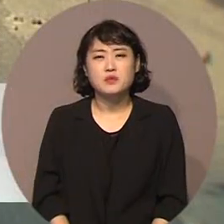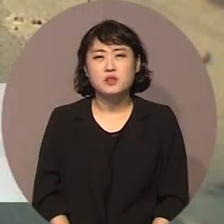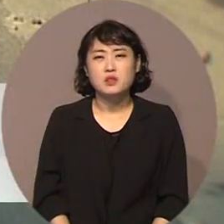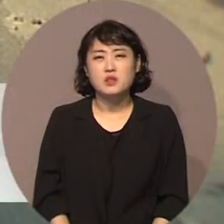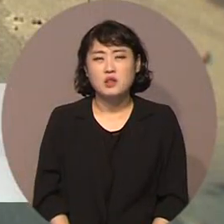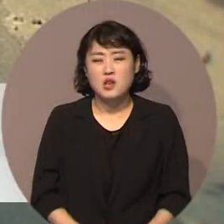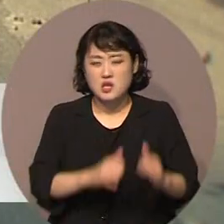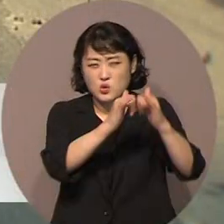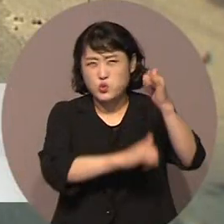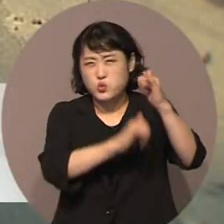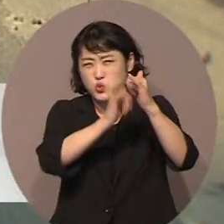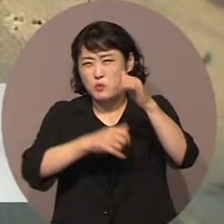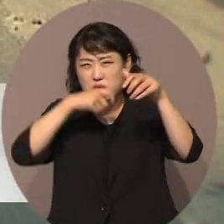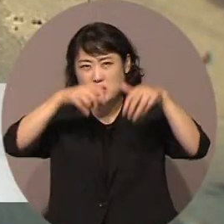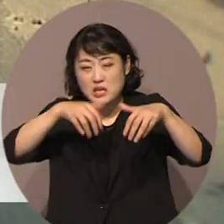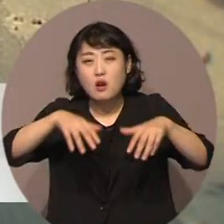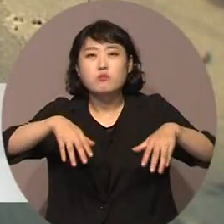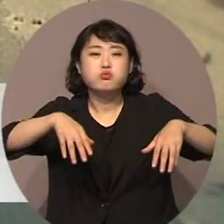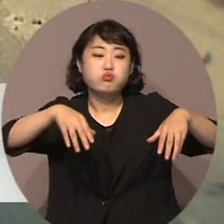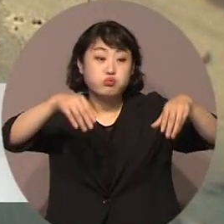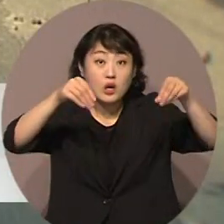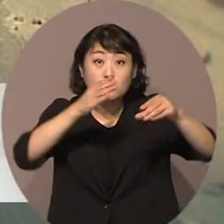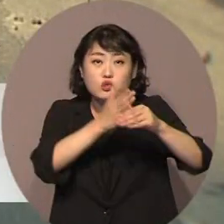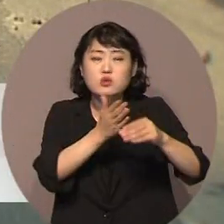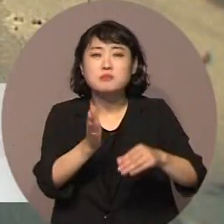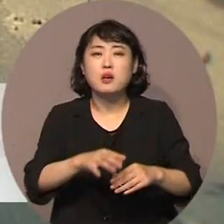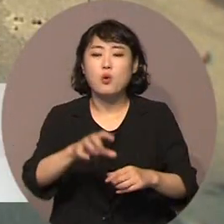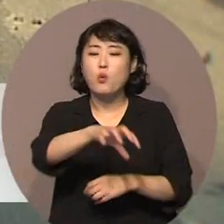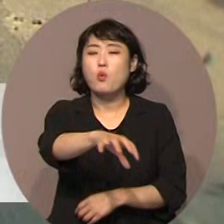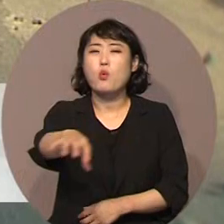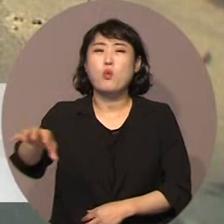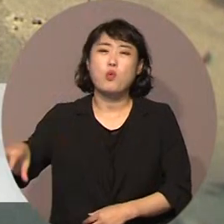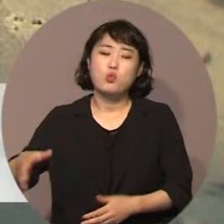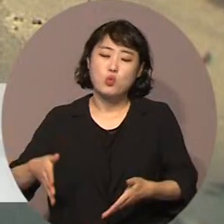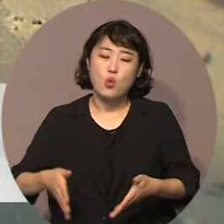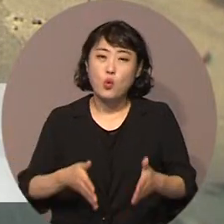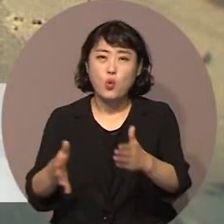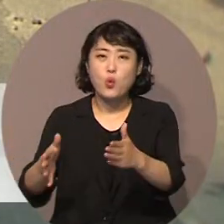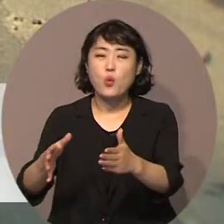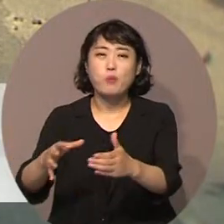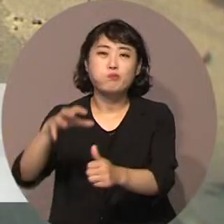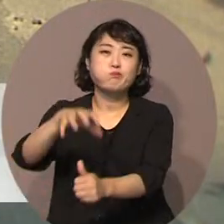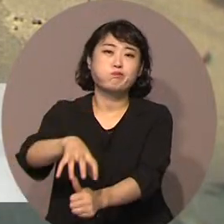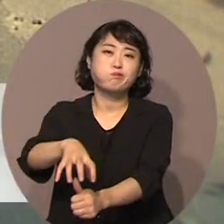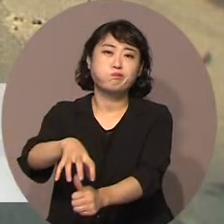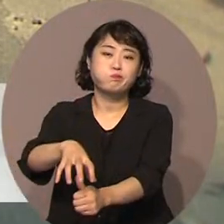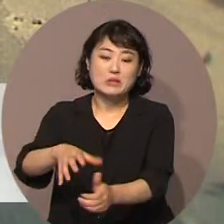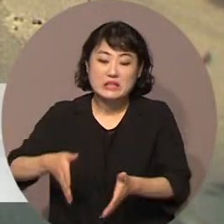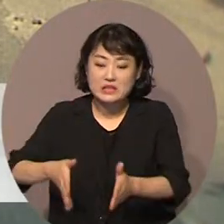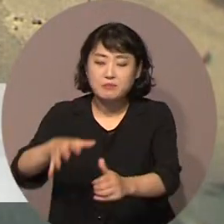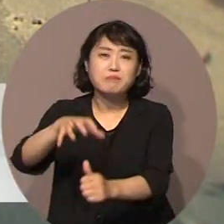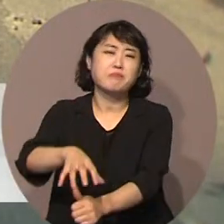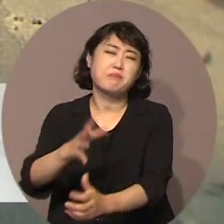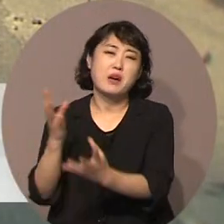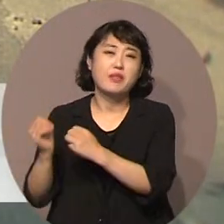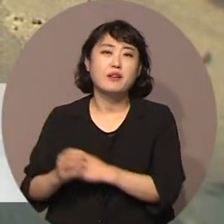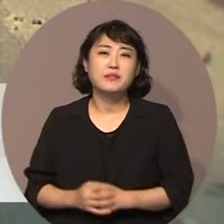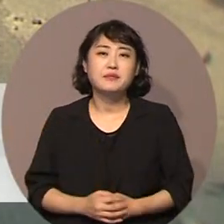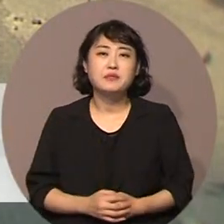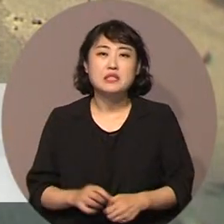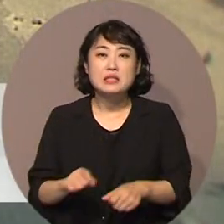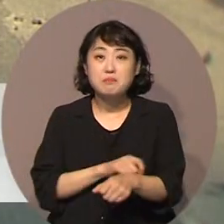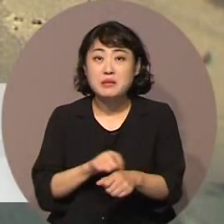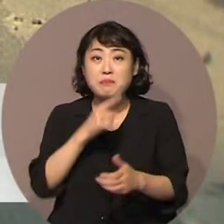기록적인 폭우는 잠시 소강 상태를 보이고 있지만 여전히 곳곳에 도로가 통제되는 곳이 많습니다. 특히 특별